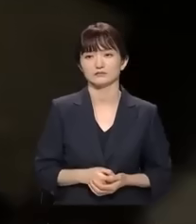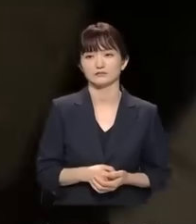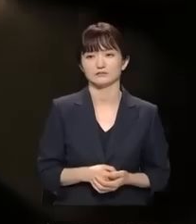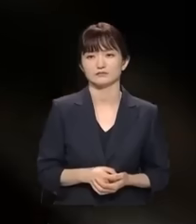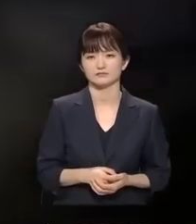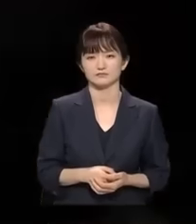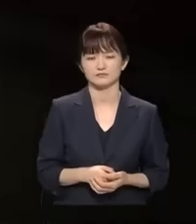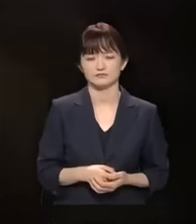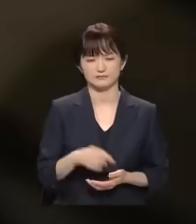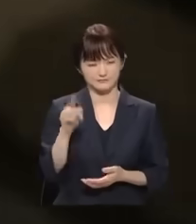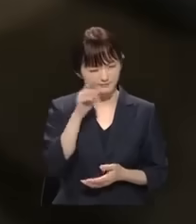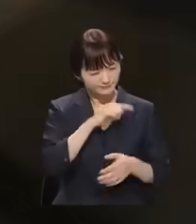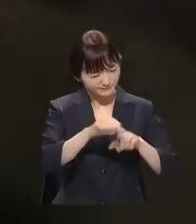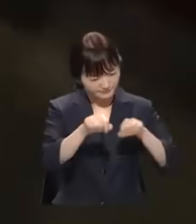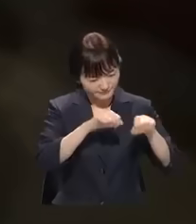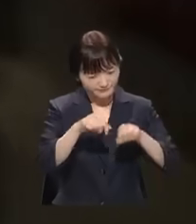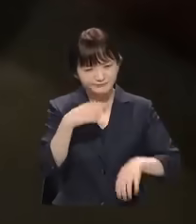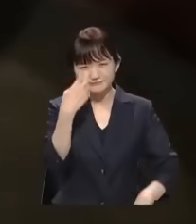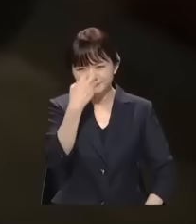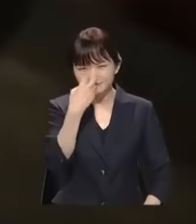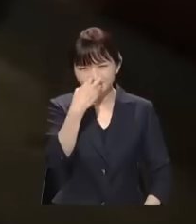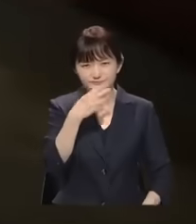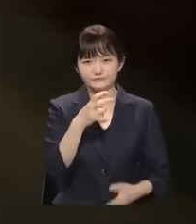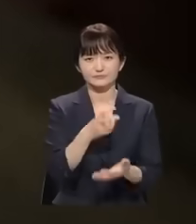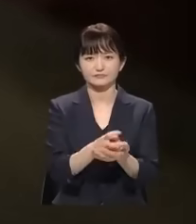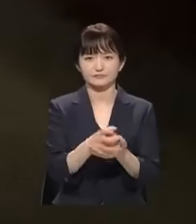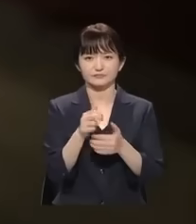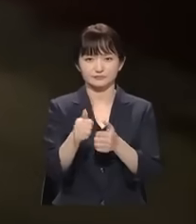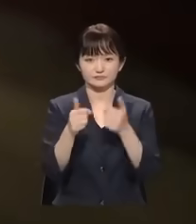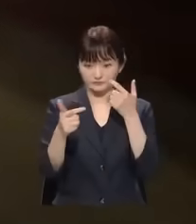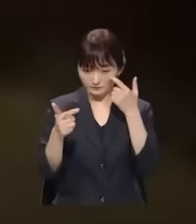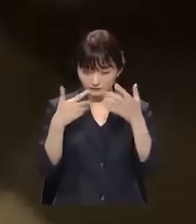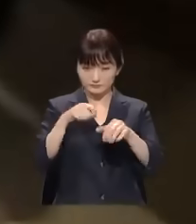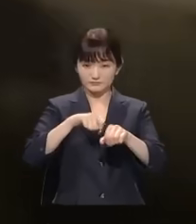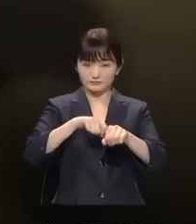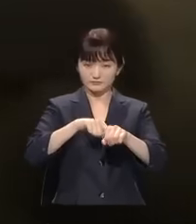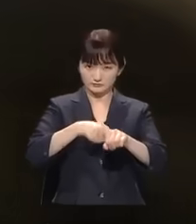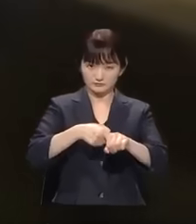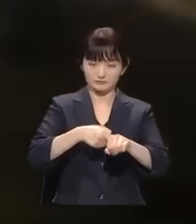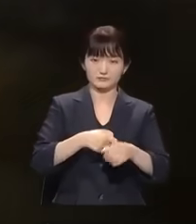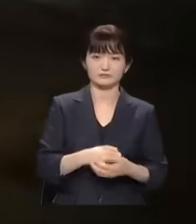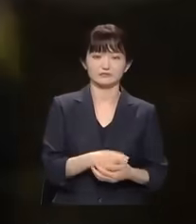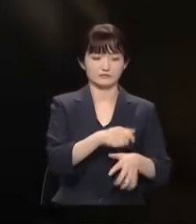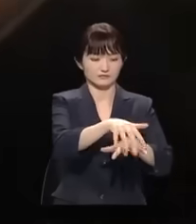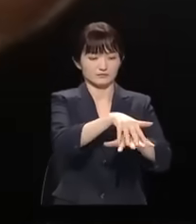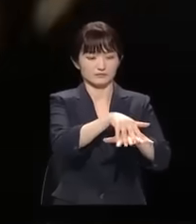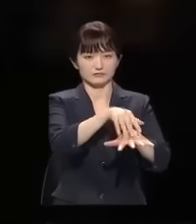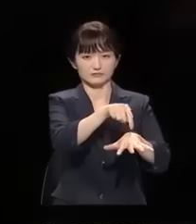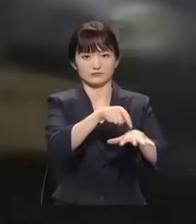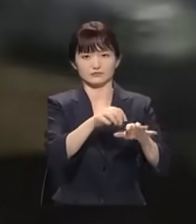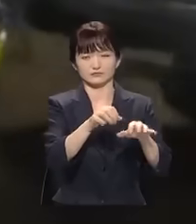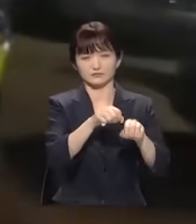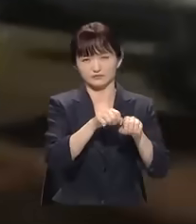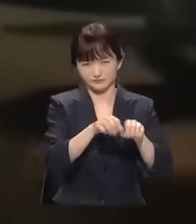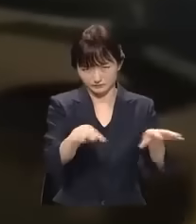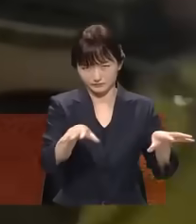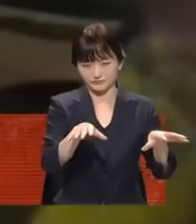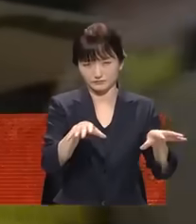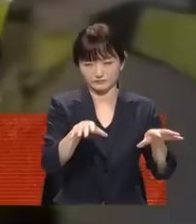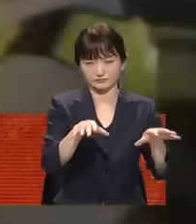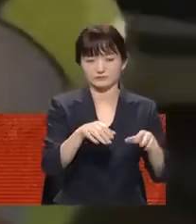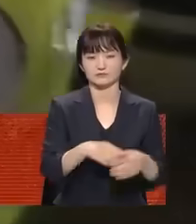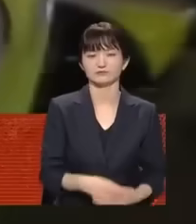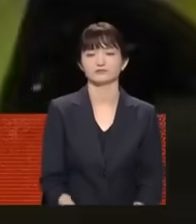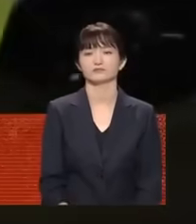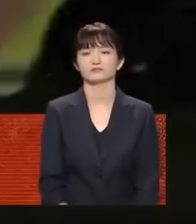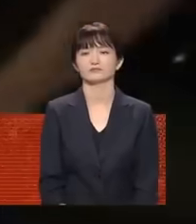다 저지른 것들을 좀 조사를 해서 법에 따라 확실히 처벌해서 저런 조직이라는 것 자체가 좀 사라져야 되지 않겠습니까 저도 그런